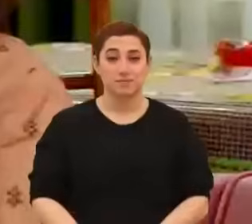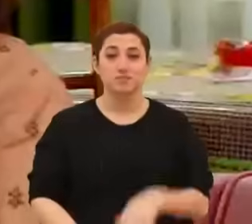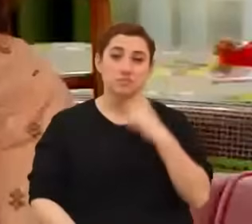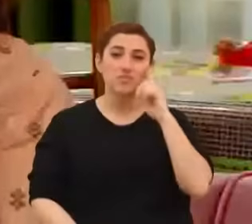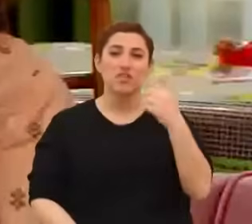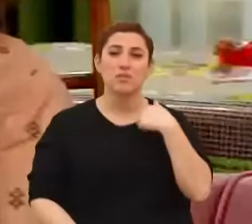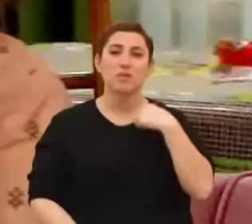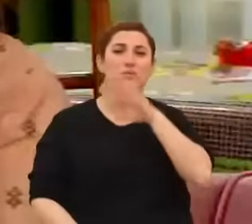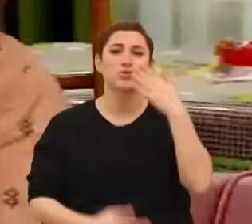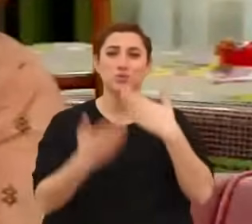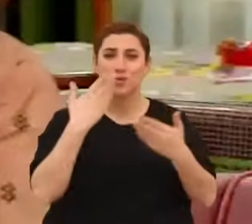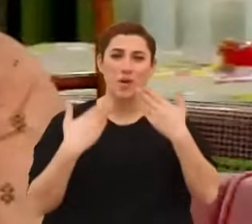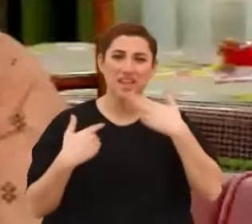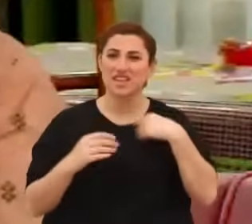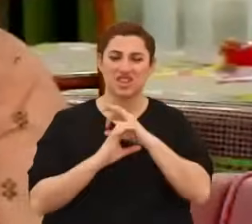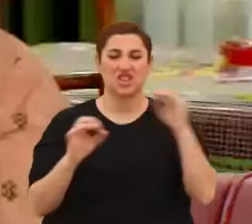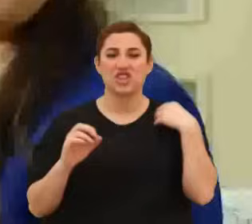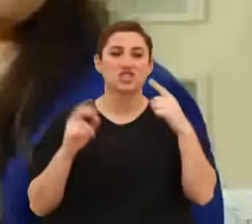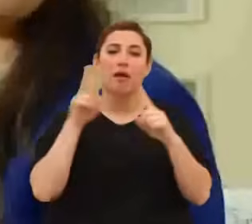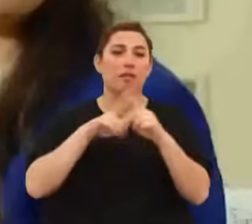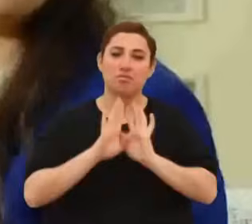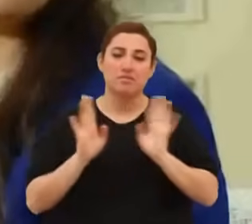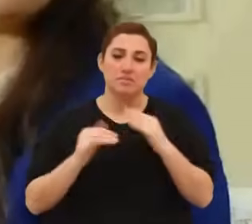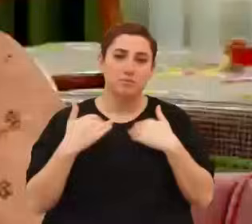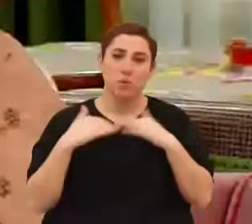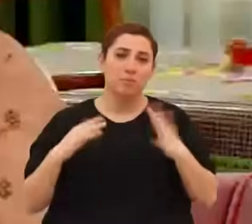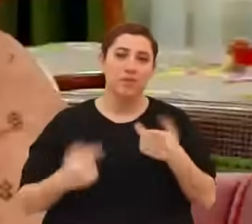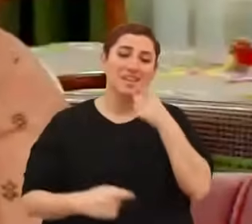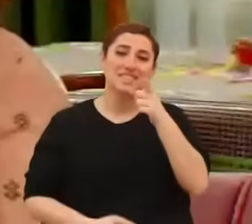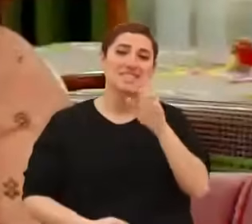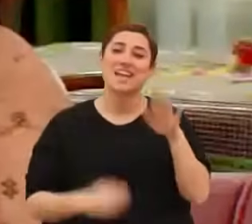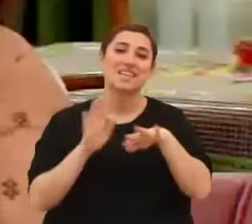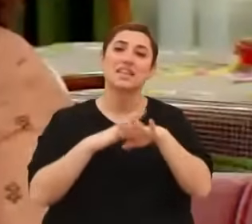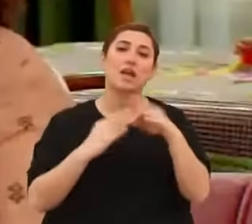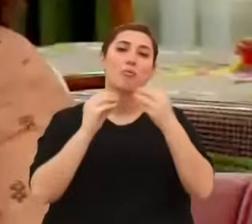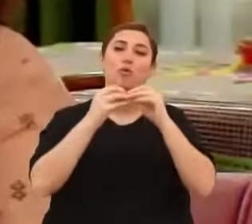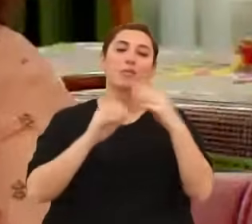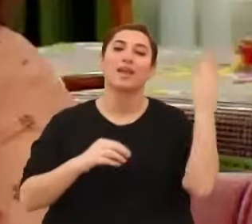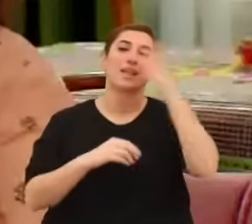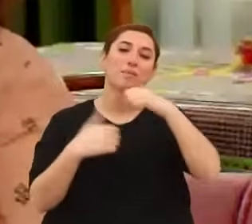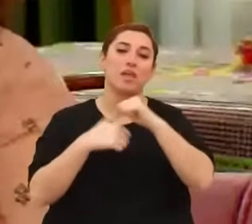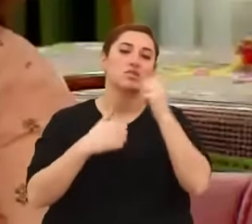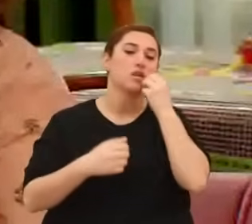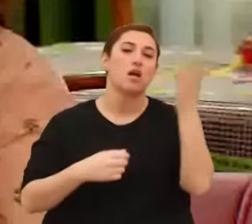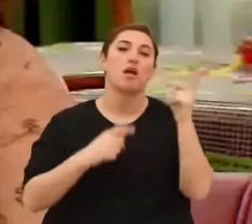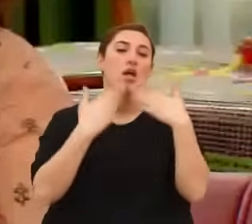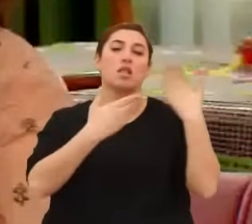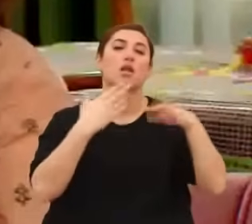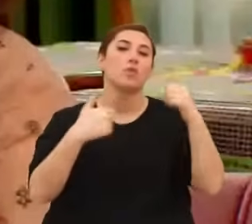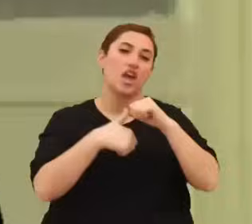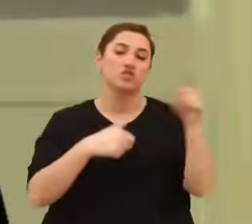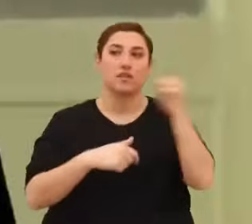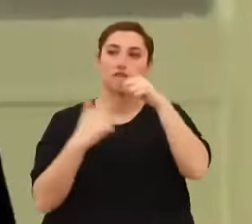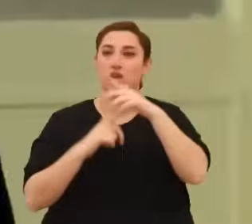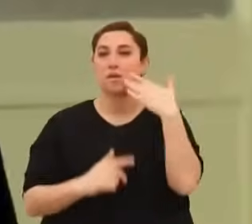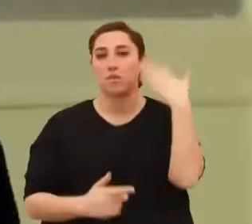Ay vallahi ben bütün söylediklerinize hiç katılmıyorum efendim. Yani sizler niye sorunlarınızı gidip eşlerinize anlatmıyorsunuz? Eşleriniz